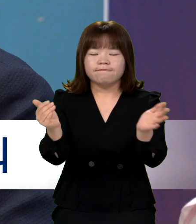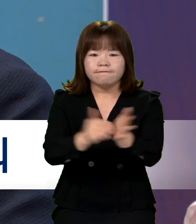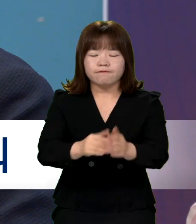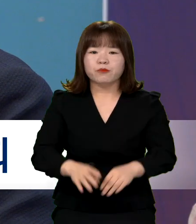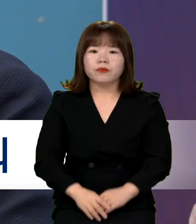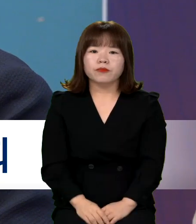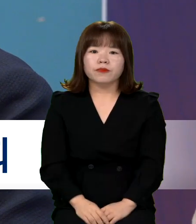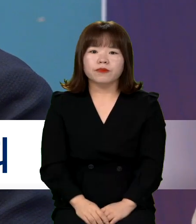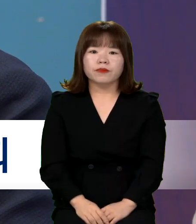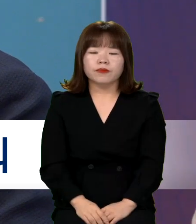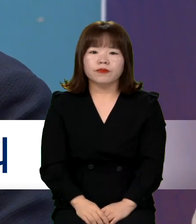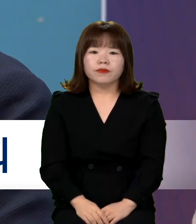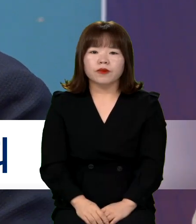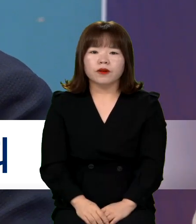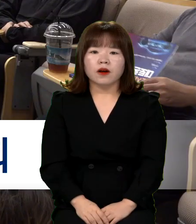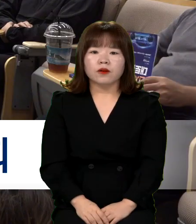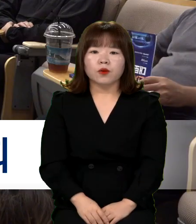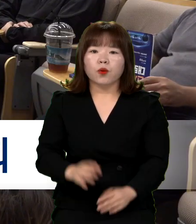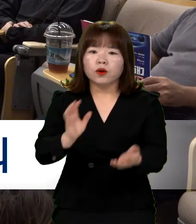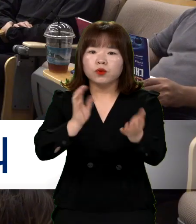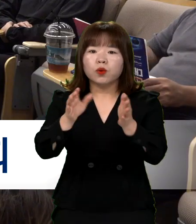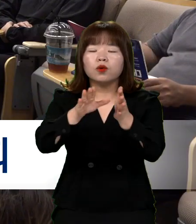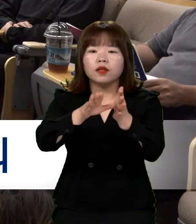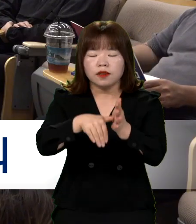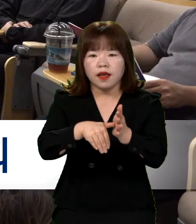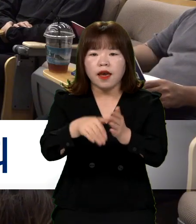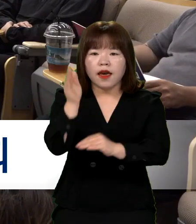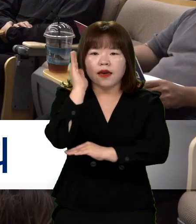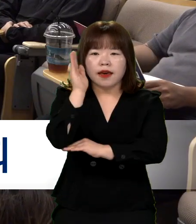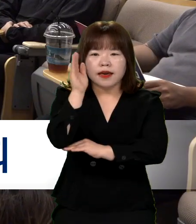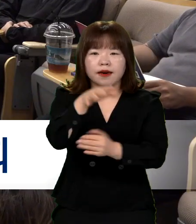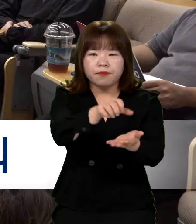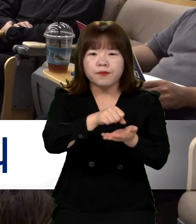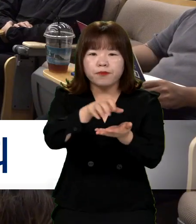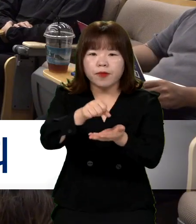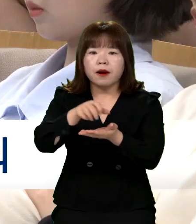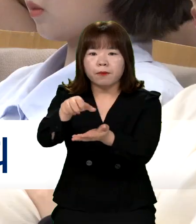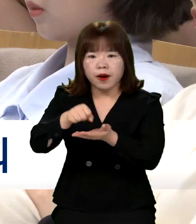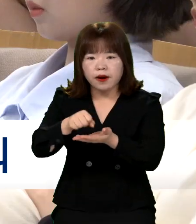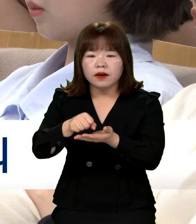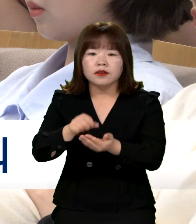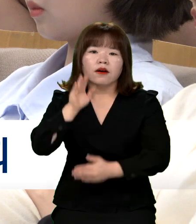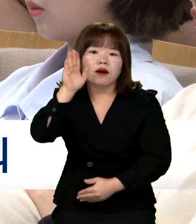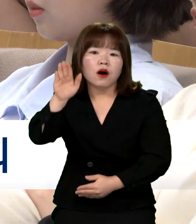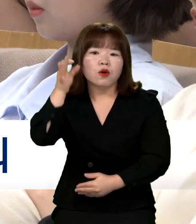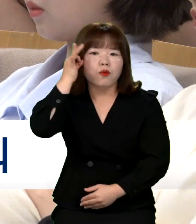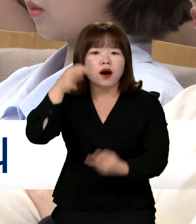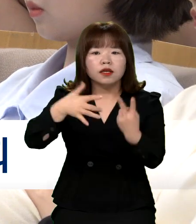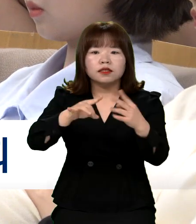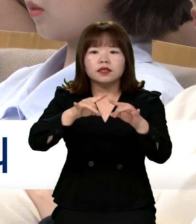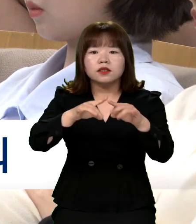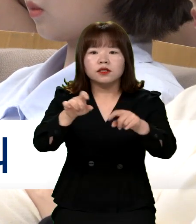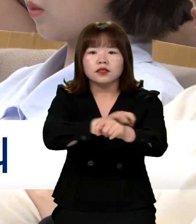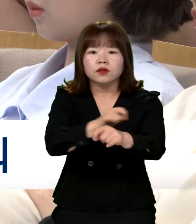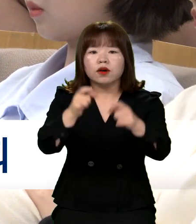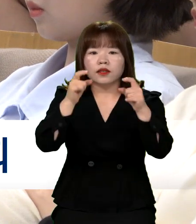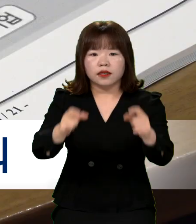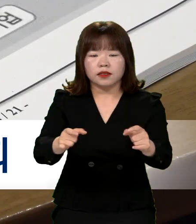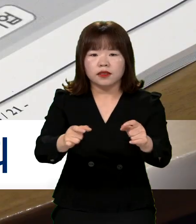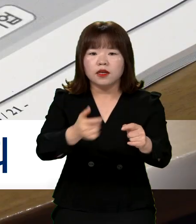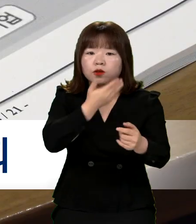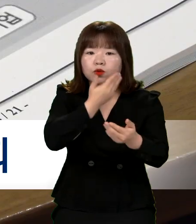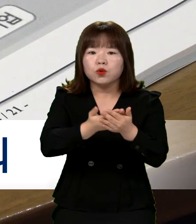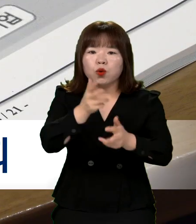다양한 의견을 제시했습니다 시는 이날 토론회에서 수렴한 전문가 의견을 바탕으로 향후 포항